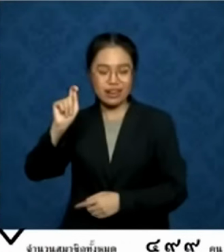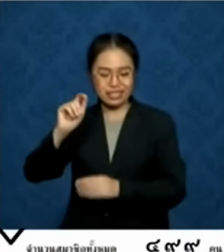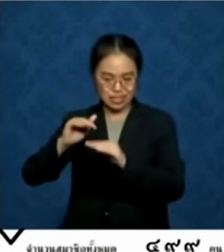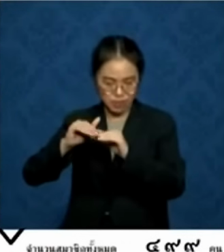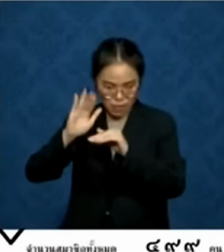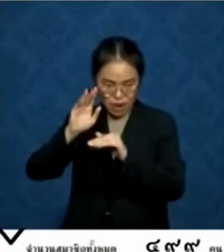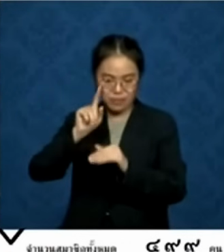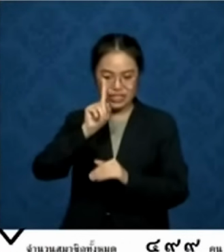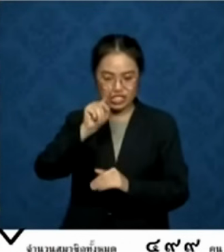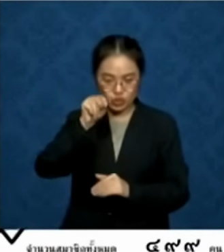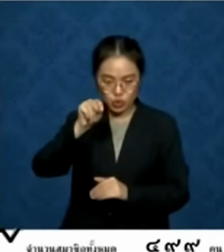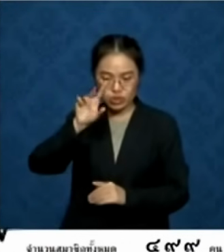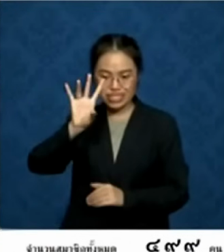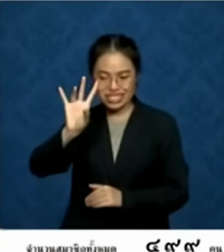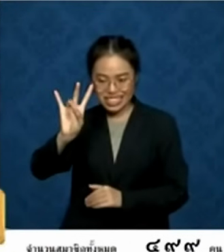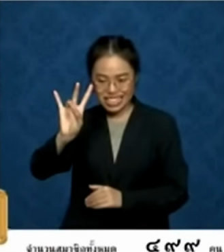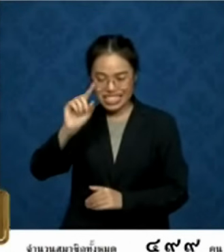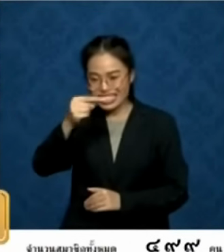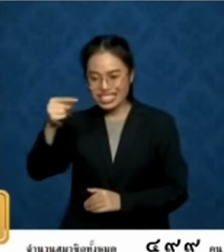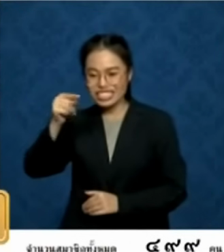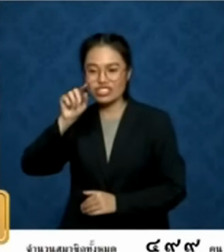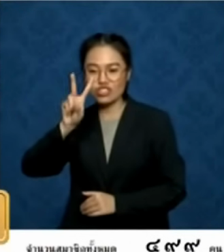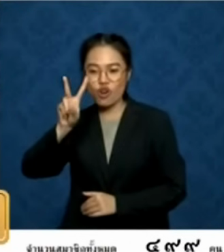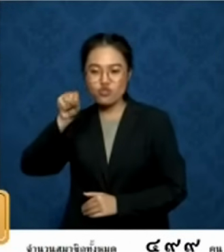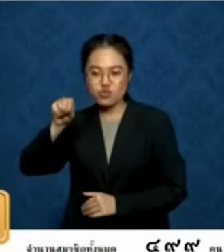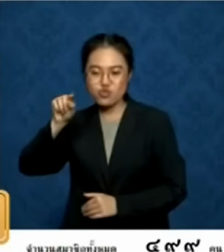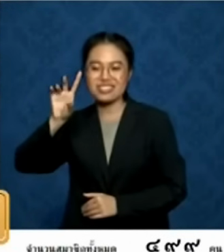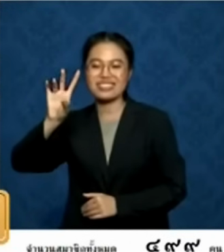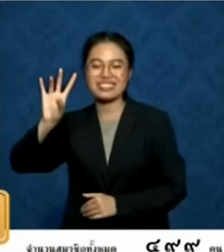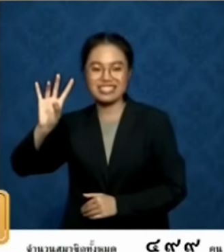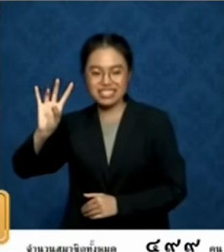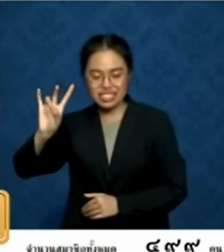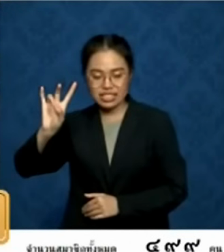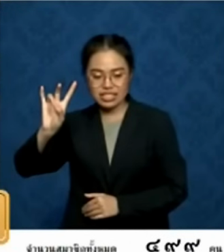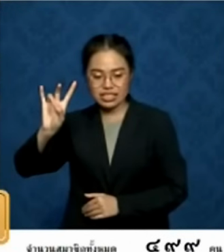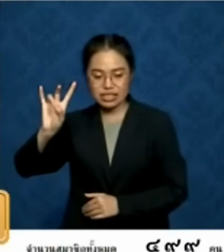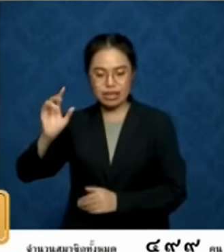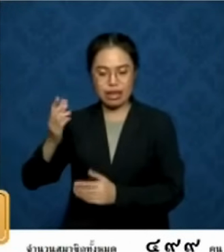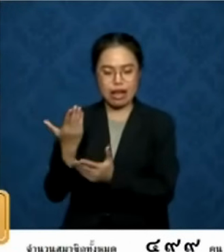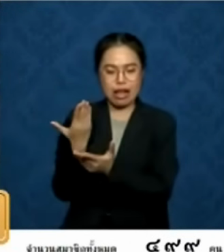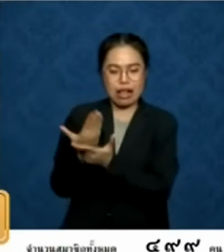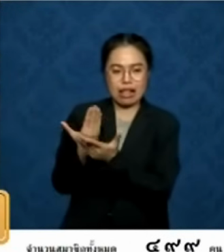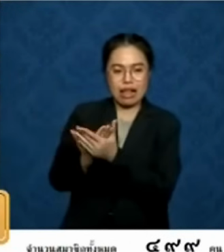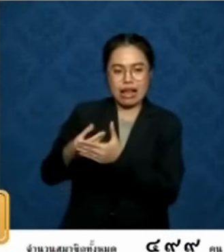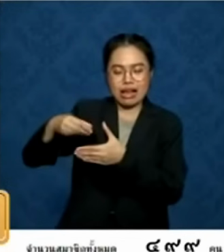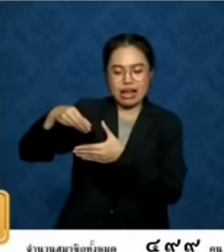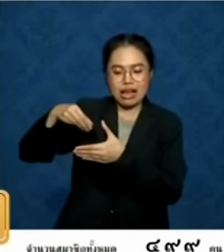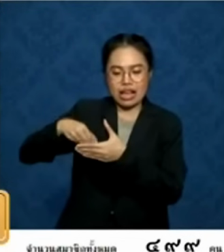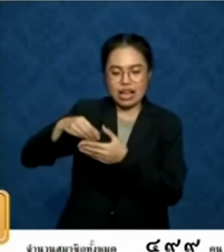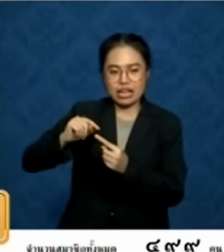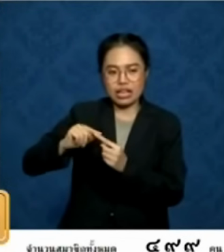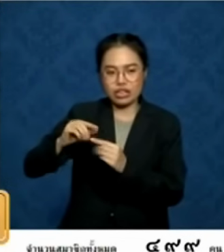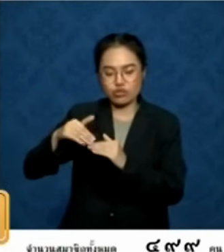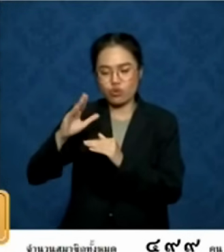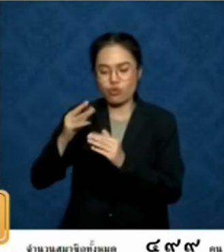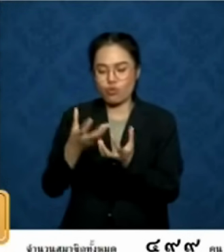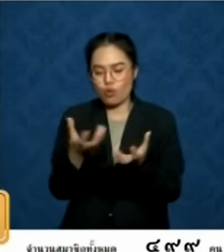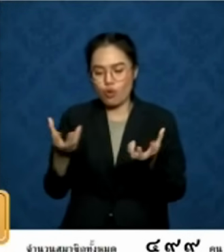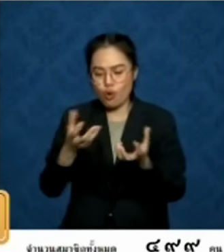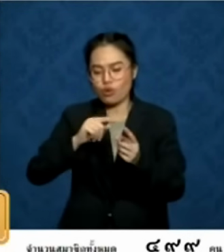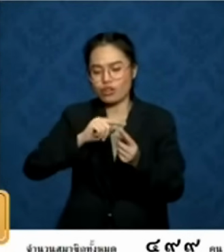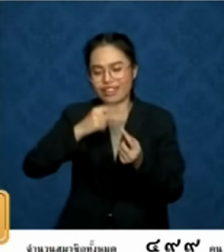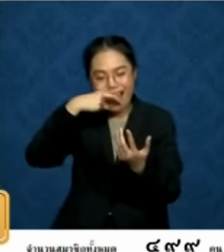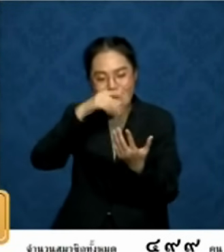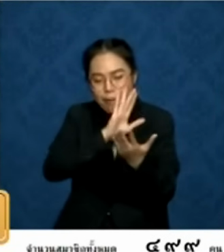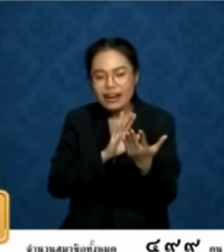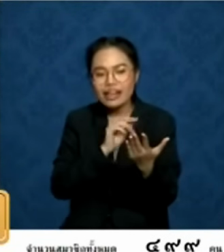ถึง 2.7 และดุลบัญชีเกินสะพัดเกินดุลร้อยละ 1.5 ต่อผลิตภัณฑ์มวลรวมในประเท